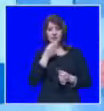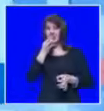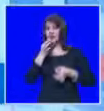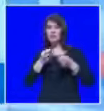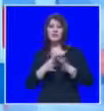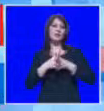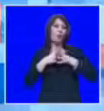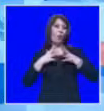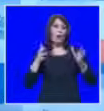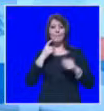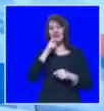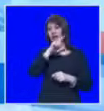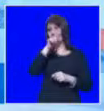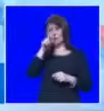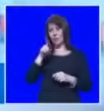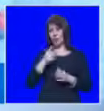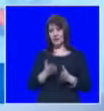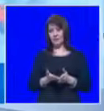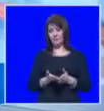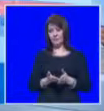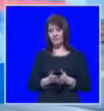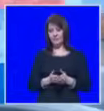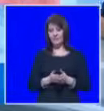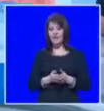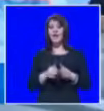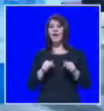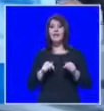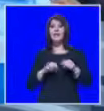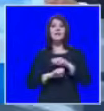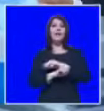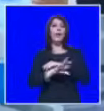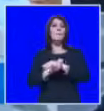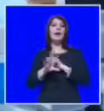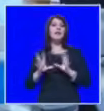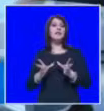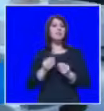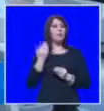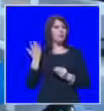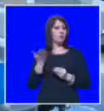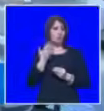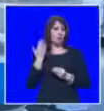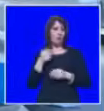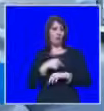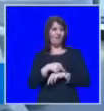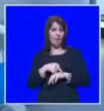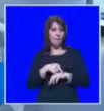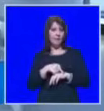големите въпроси, които стоят пред всеки един от нас? Тази кампания започнала от доста време, както